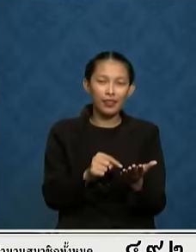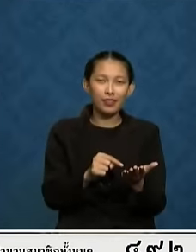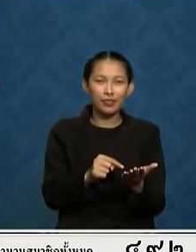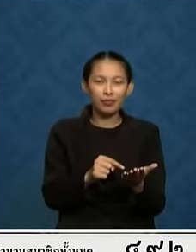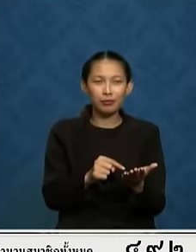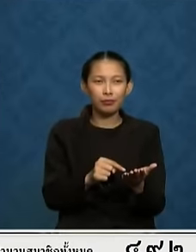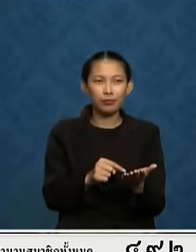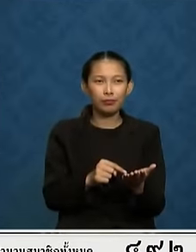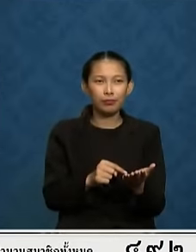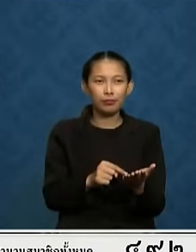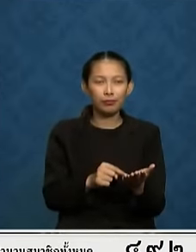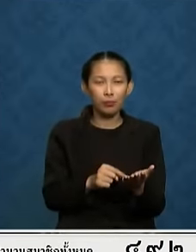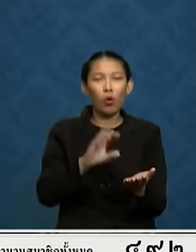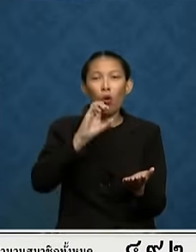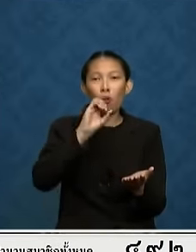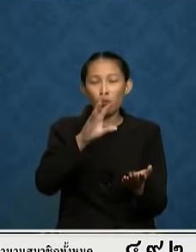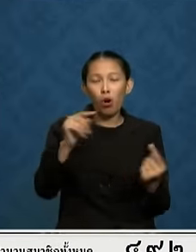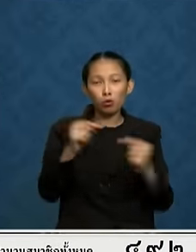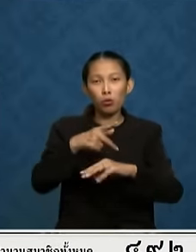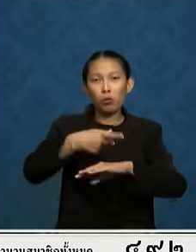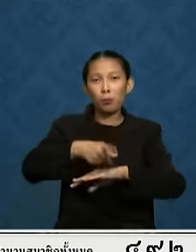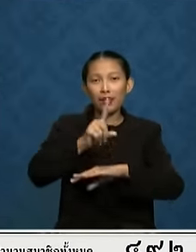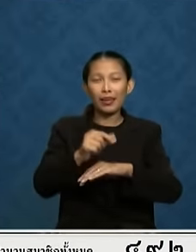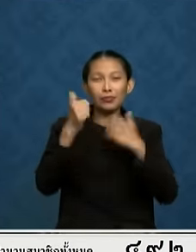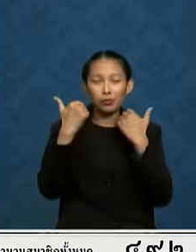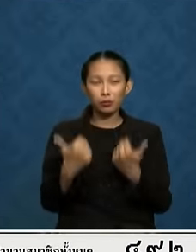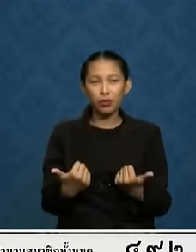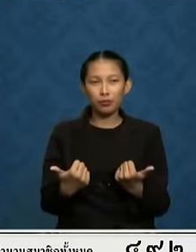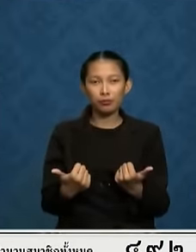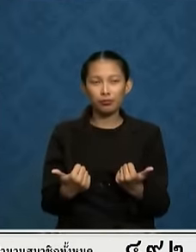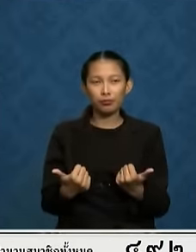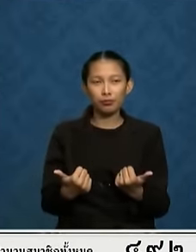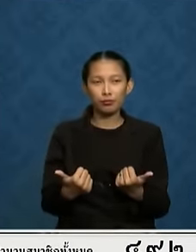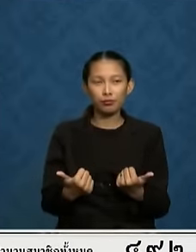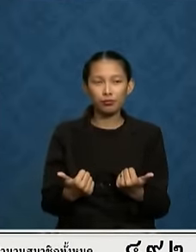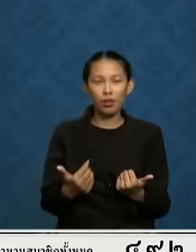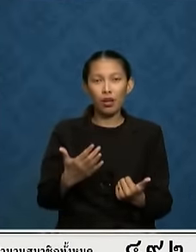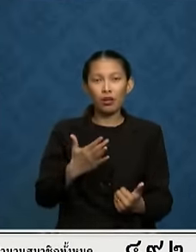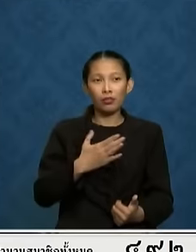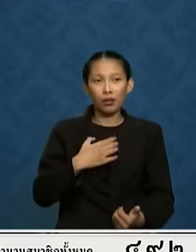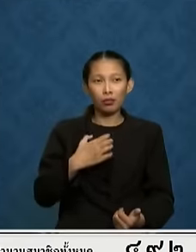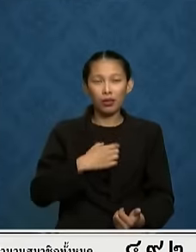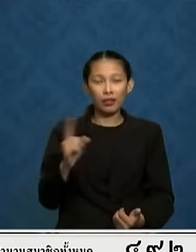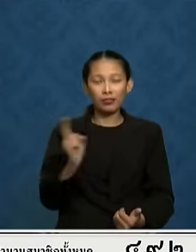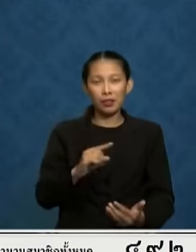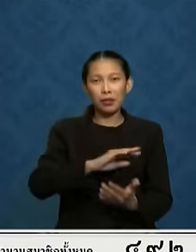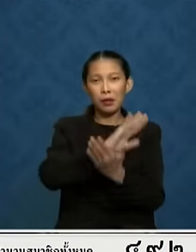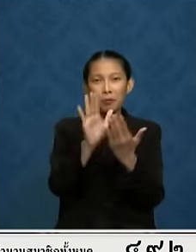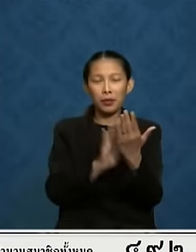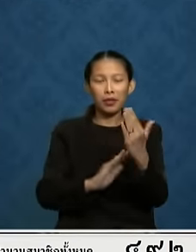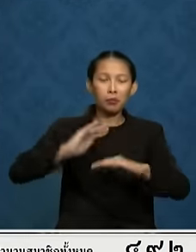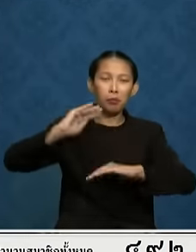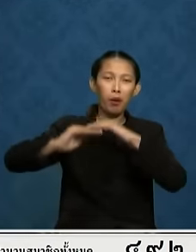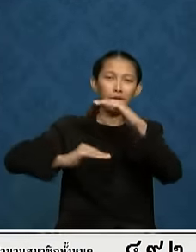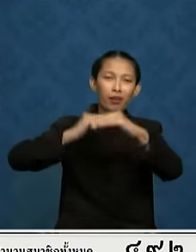นี้ยืนยันกับท่านประธานณที่ตรงนี้ว่าเราต้องการให้ชาติบ้านเมืองของเราเดินหน้า